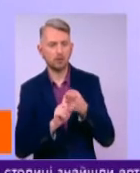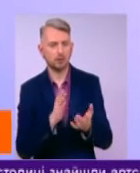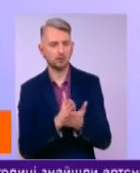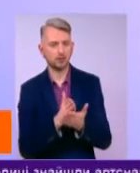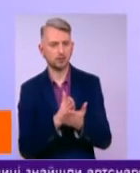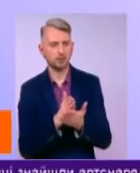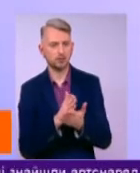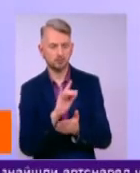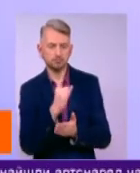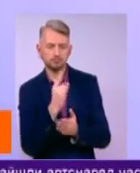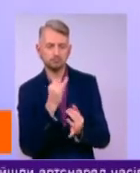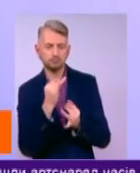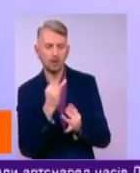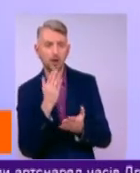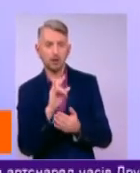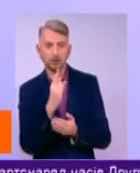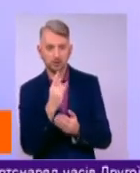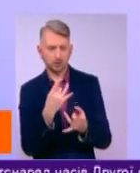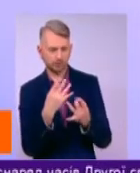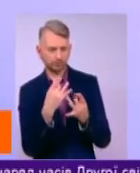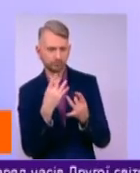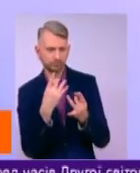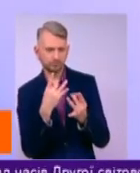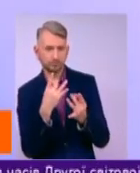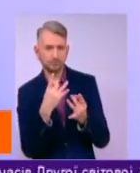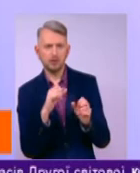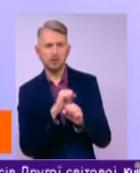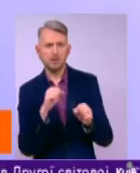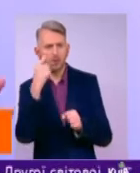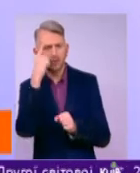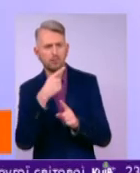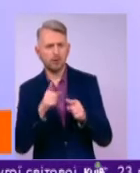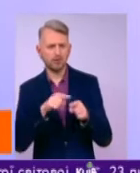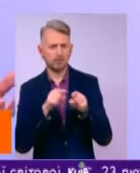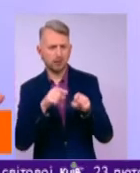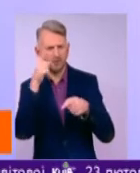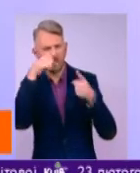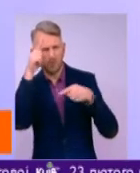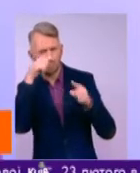Якщо дитина каже про такі речі, то ні в якому разі не можна думати, що це її фантазії,